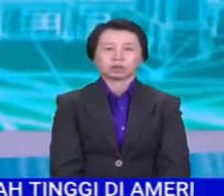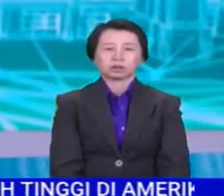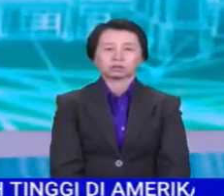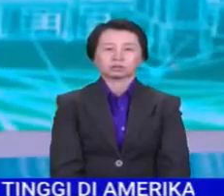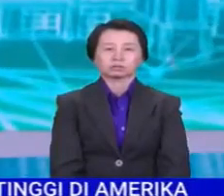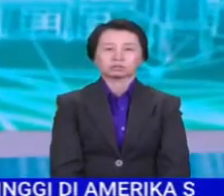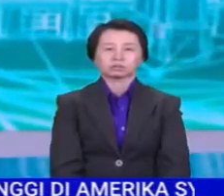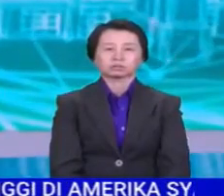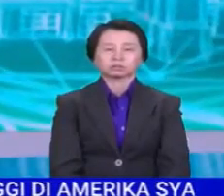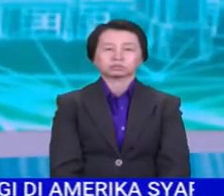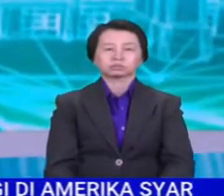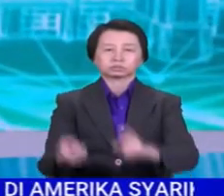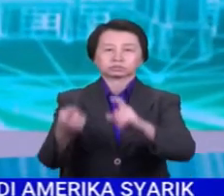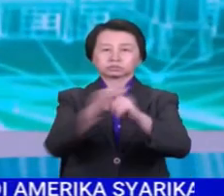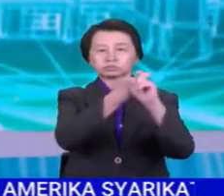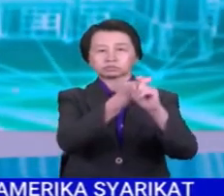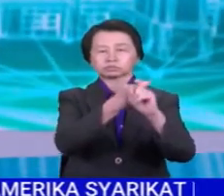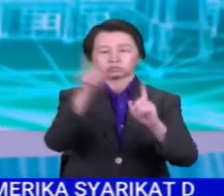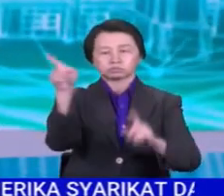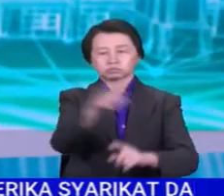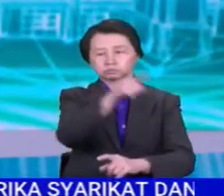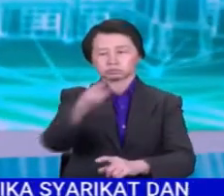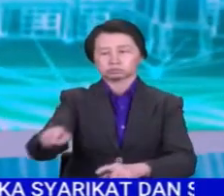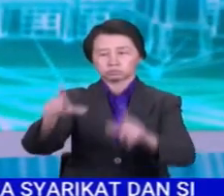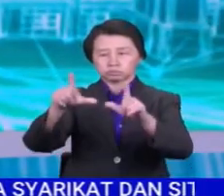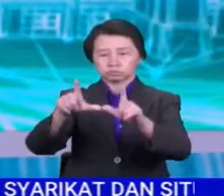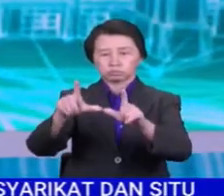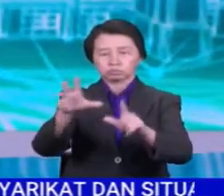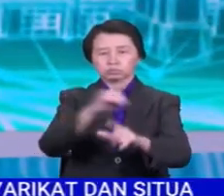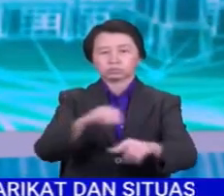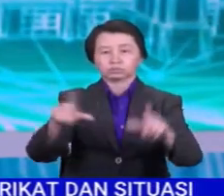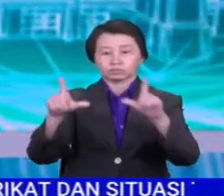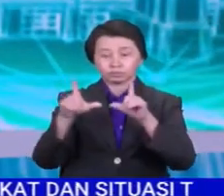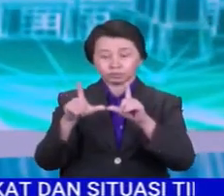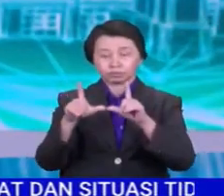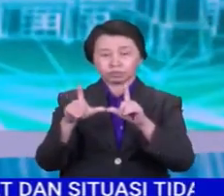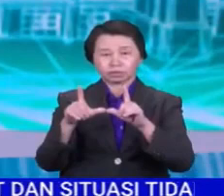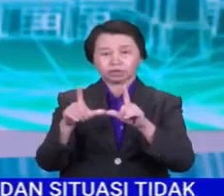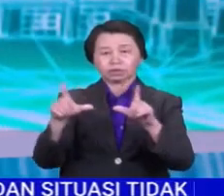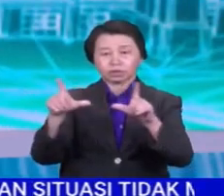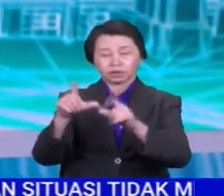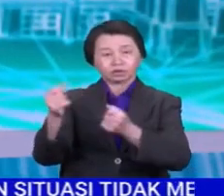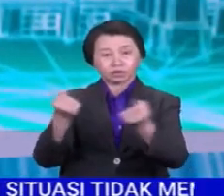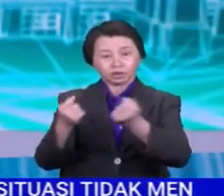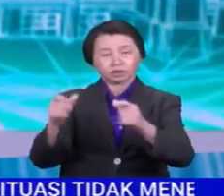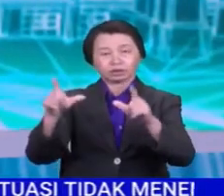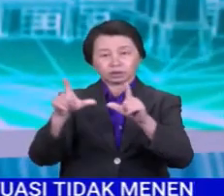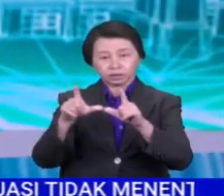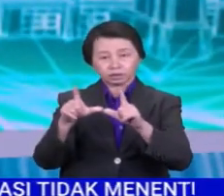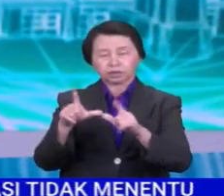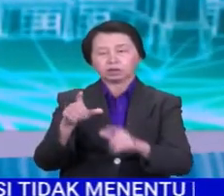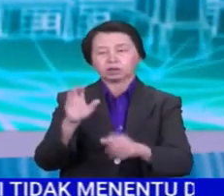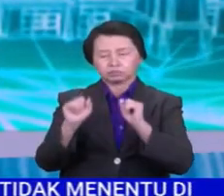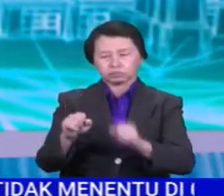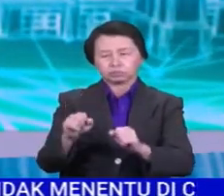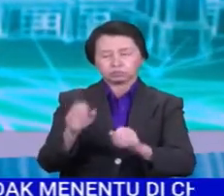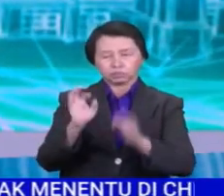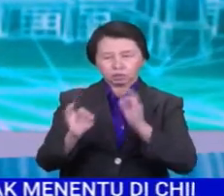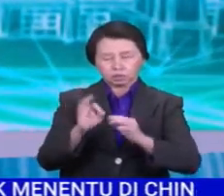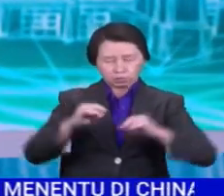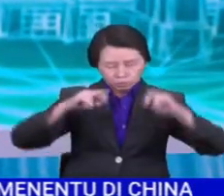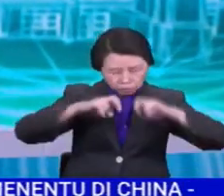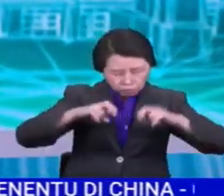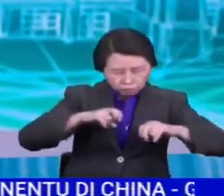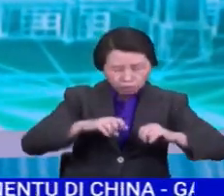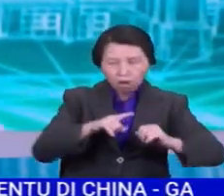Hai menggantung dan membatalkan license to the permit itu tindakan yang boleh dikenakan sekiranya hasil Selatan